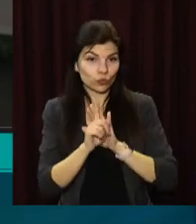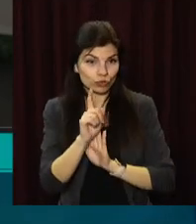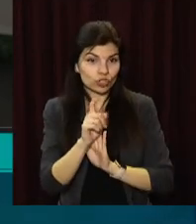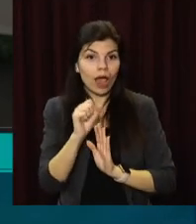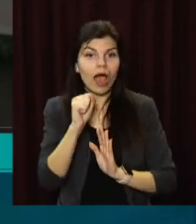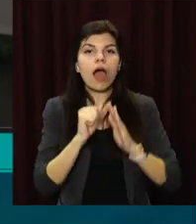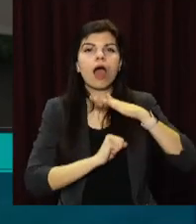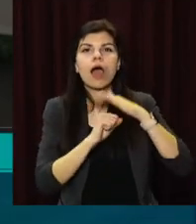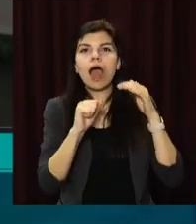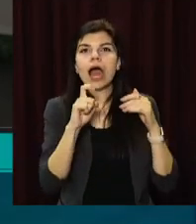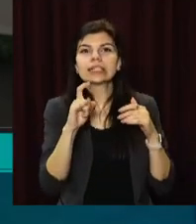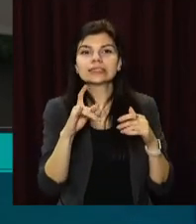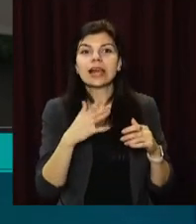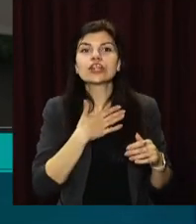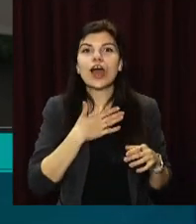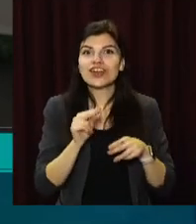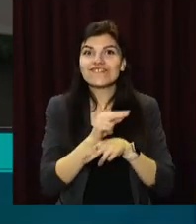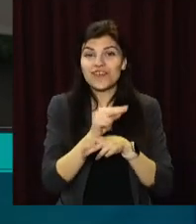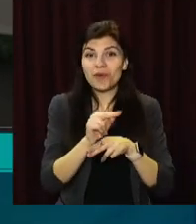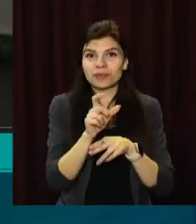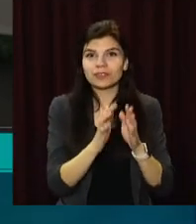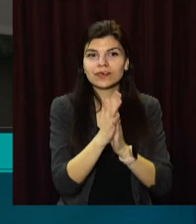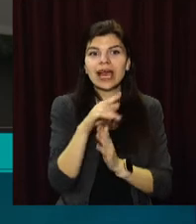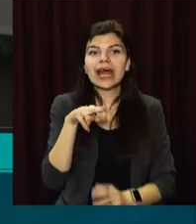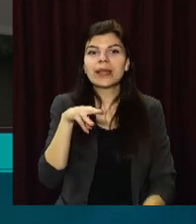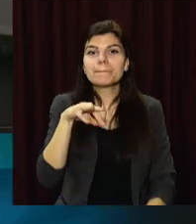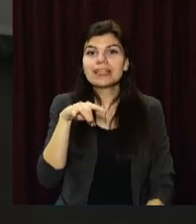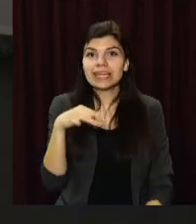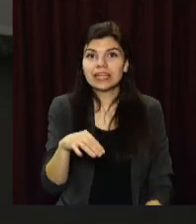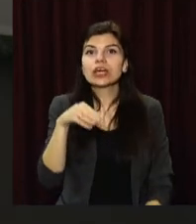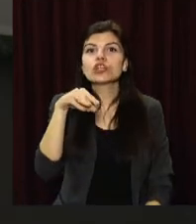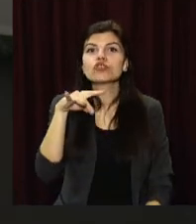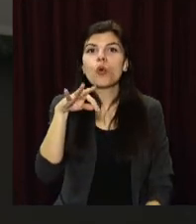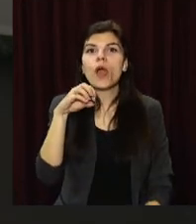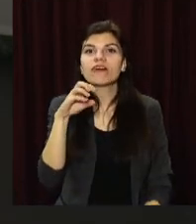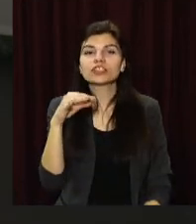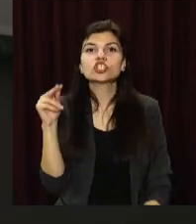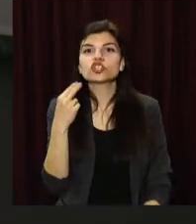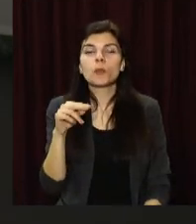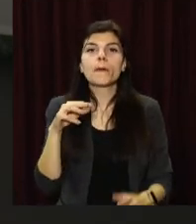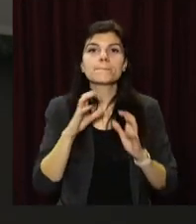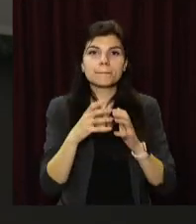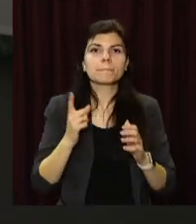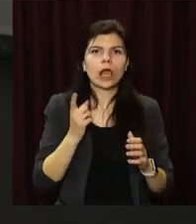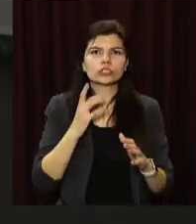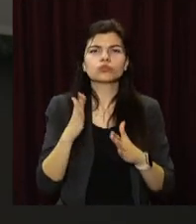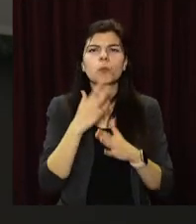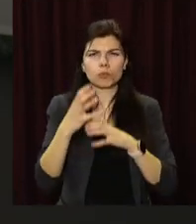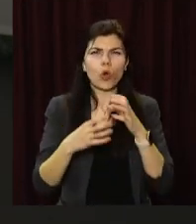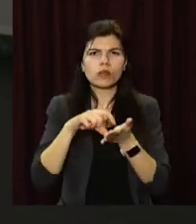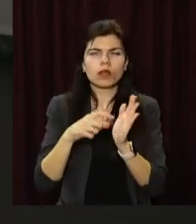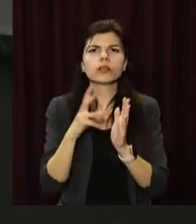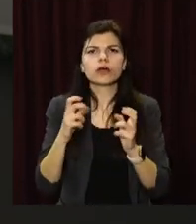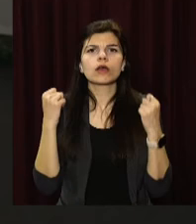можна вважати, що це наш воспитанник Дмитрій Краєвський, чемпіон світу по плаванню, мастер спорту міжнародного класу,